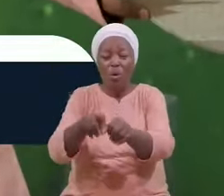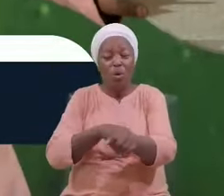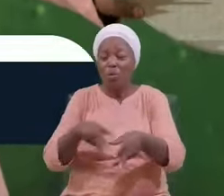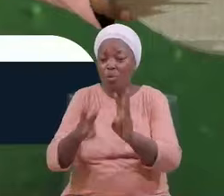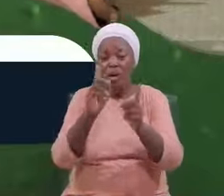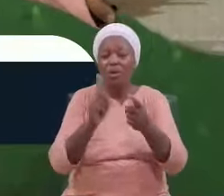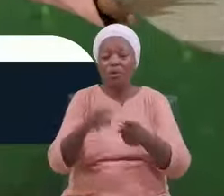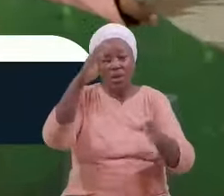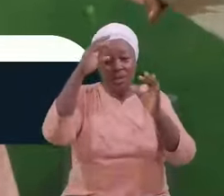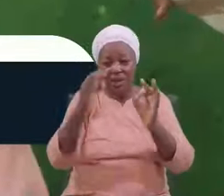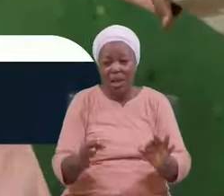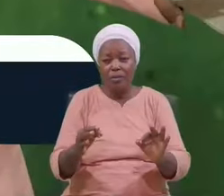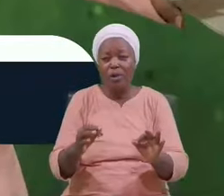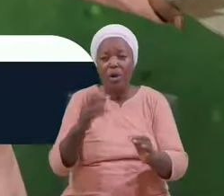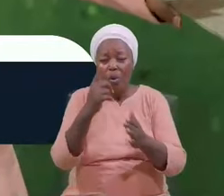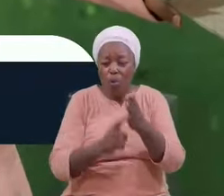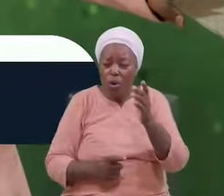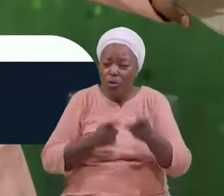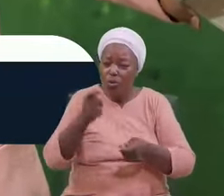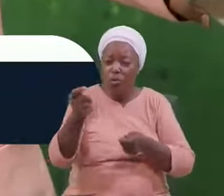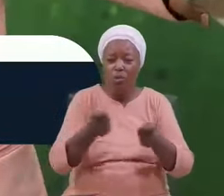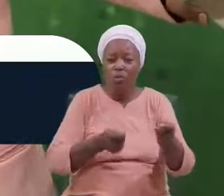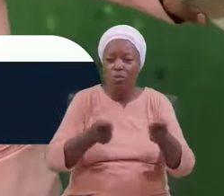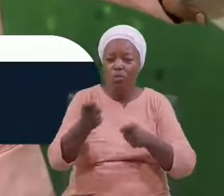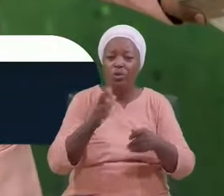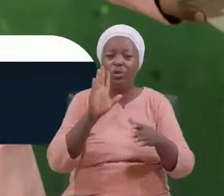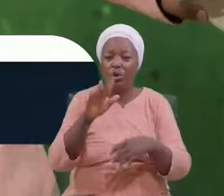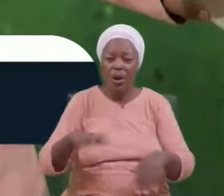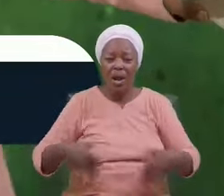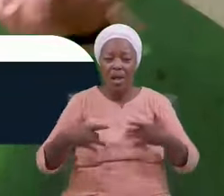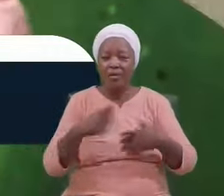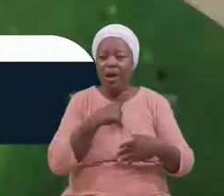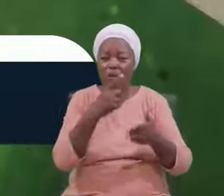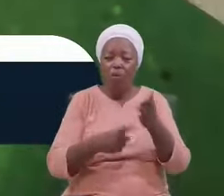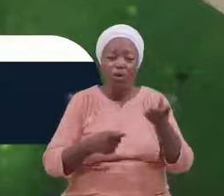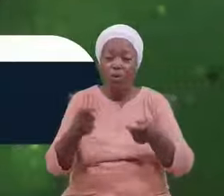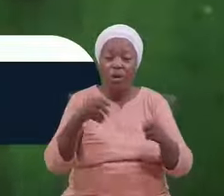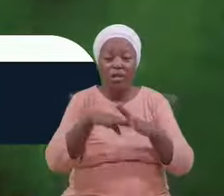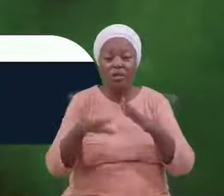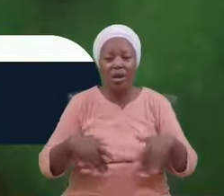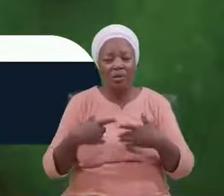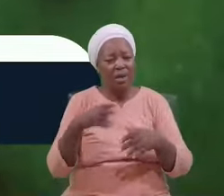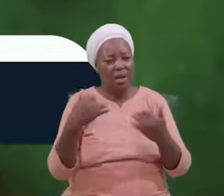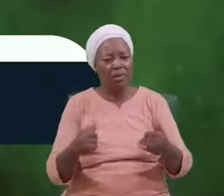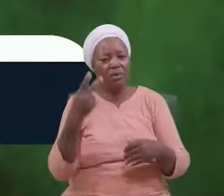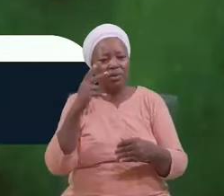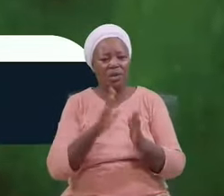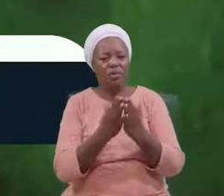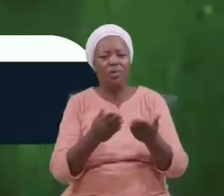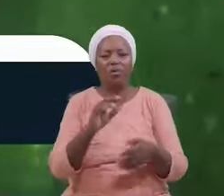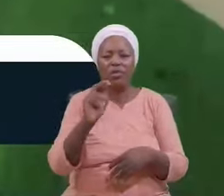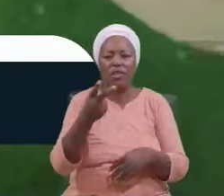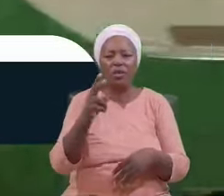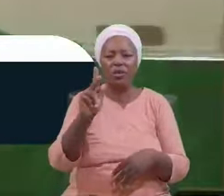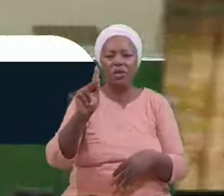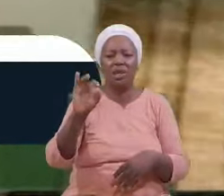vos pensées, oui, comptent beaucoup sur ce qui va ruiner ou faire du